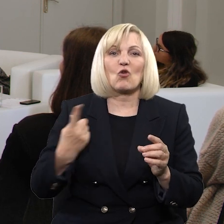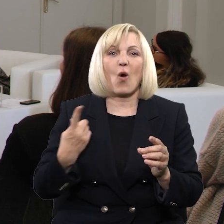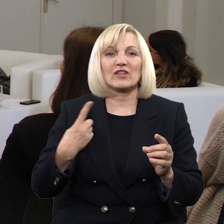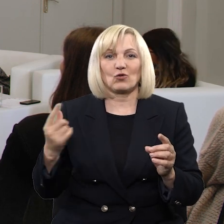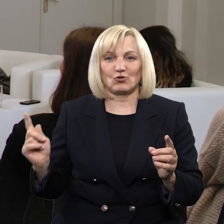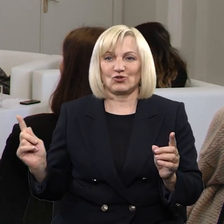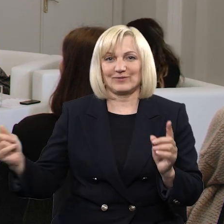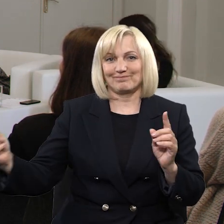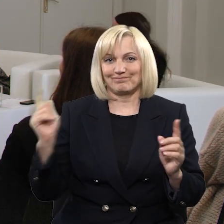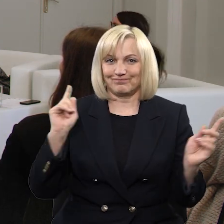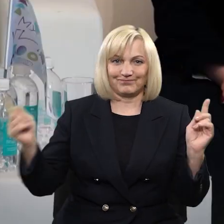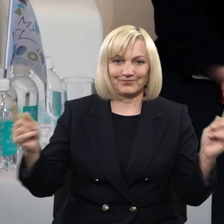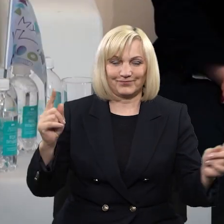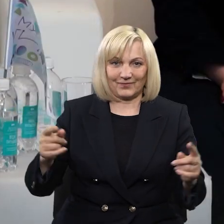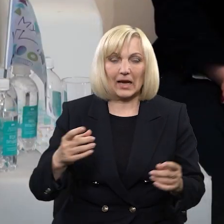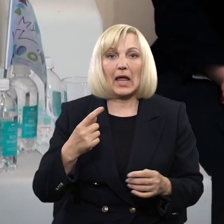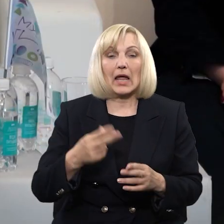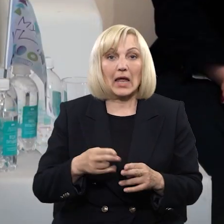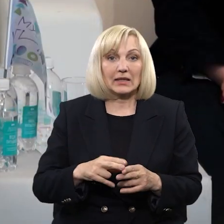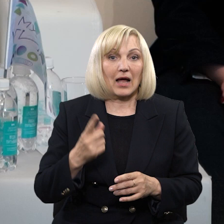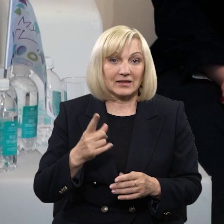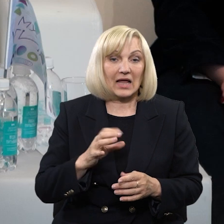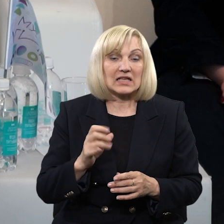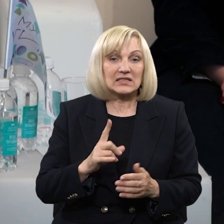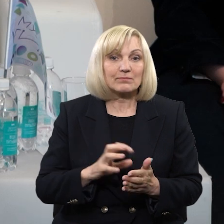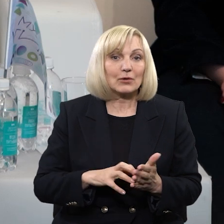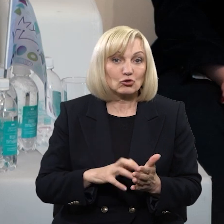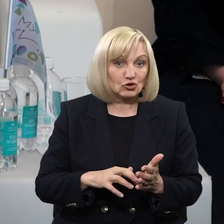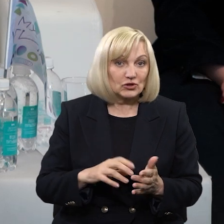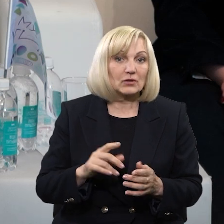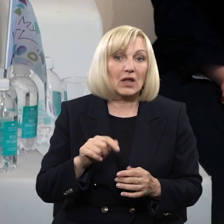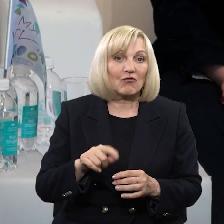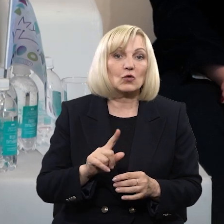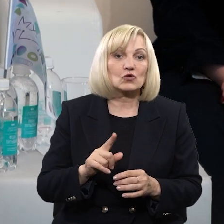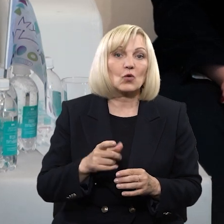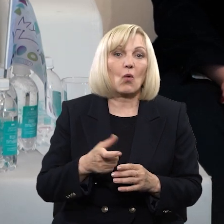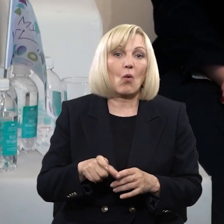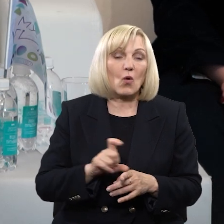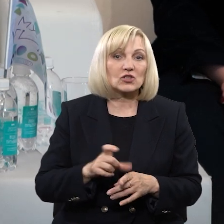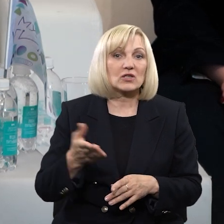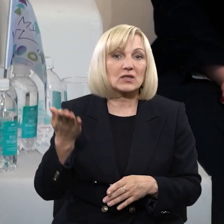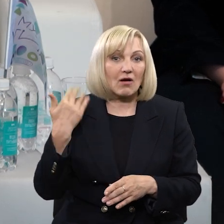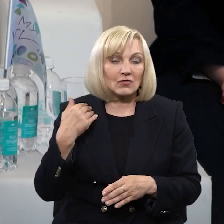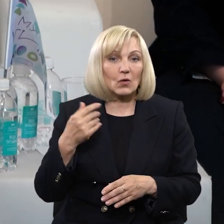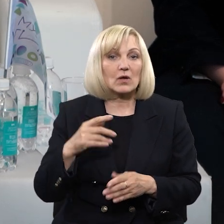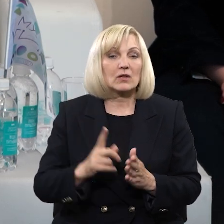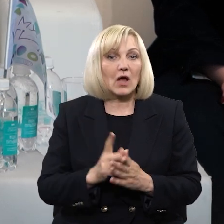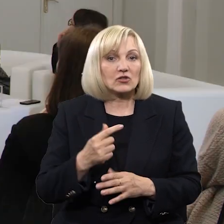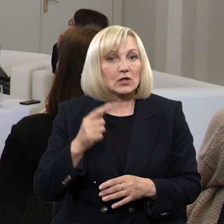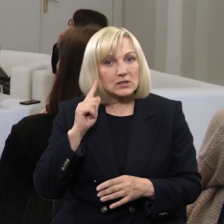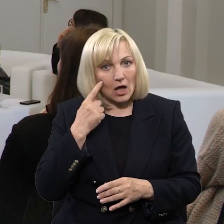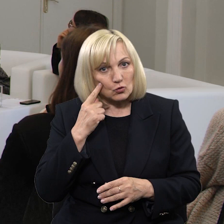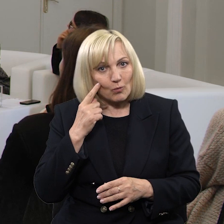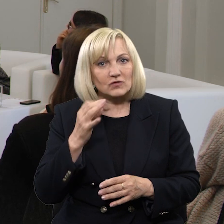одиночных посетителей это одна из причин одна из причин того что уже очень давно музей стал